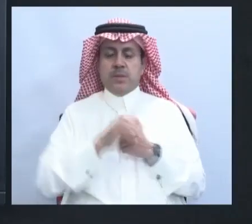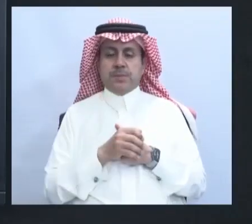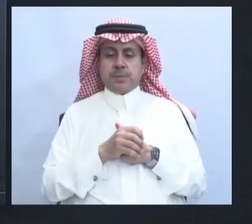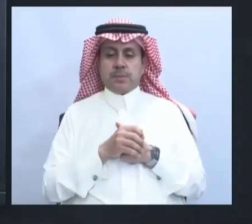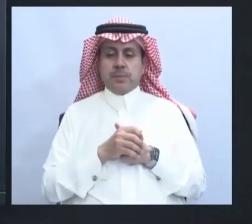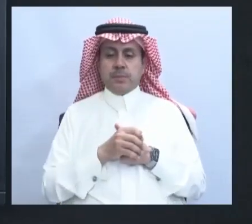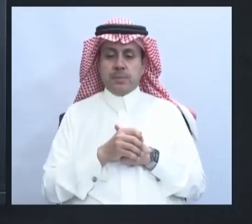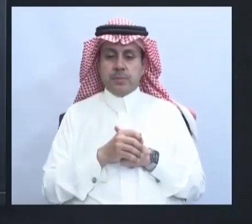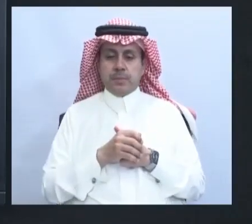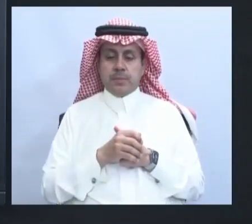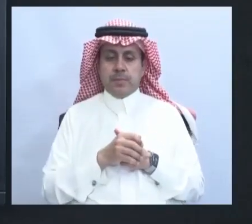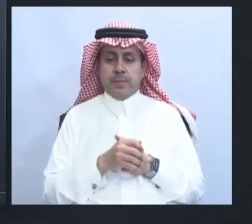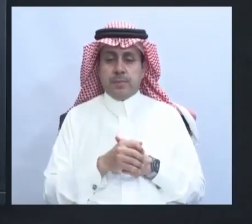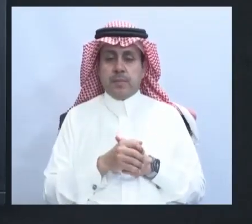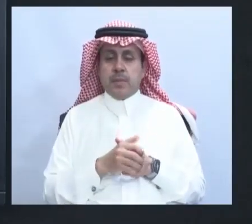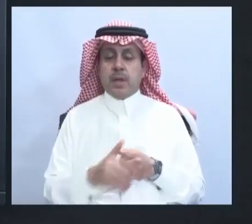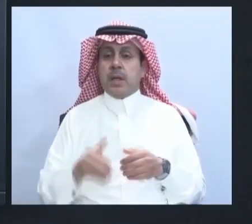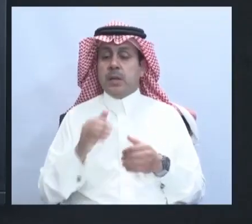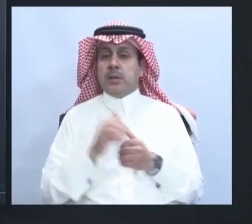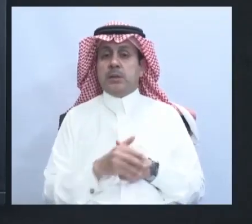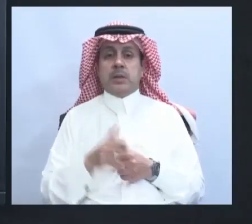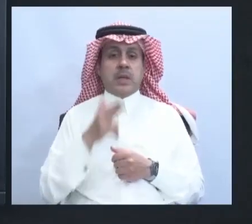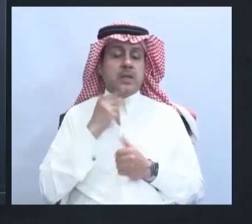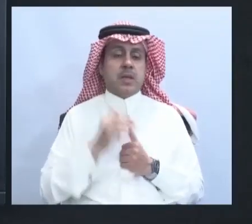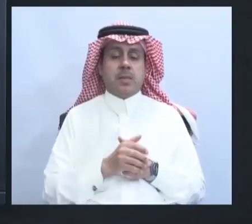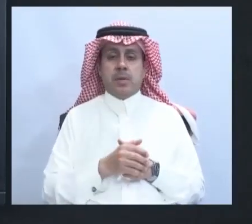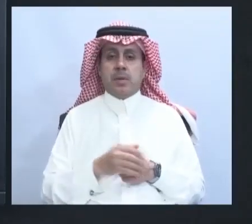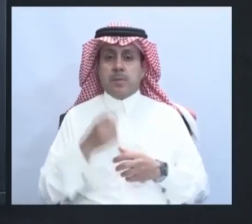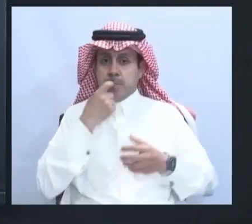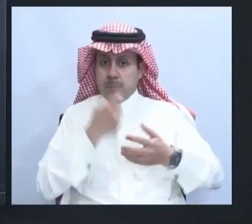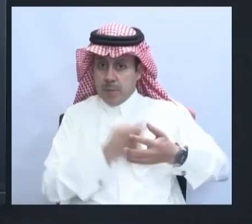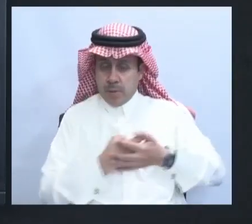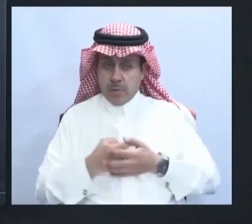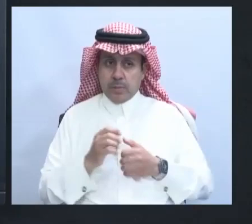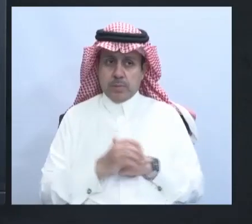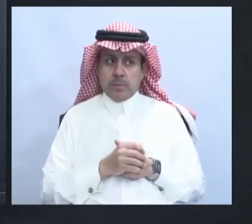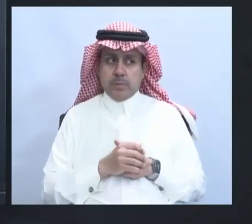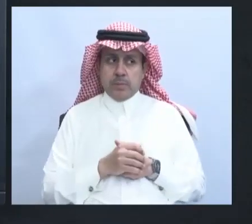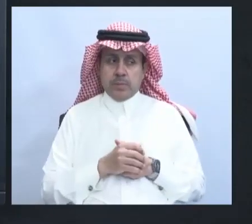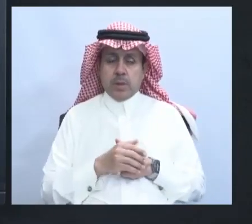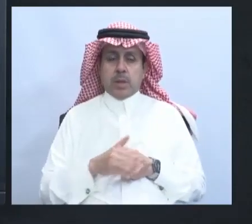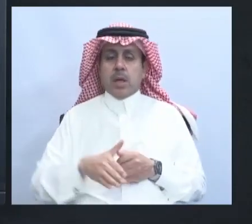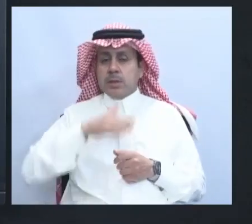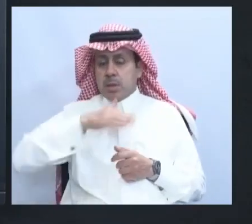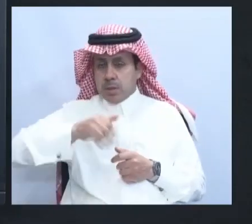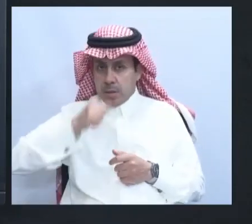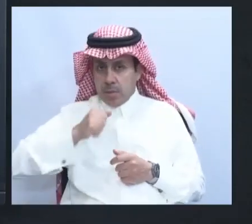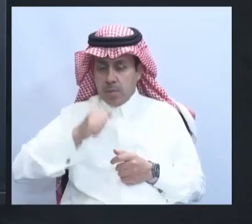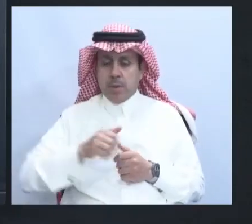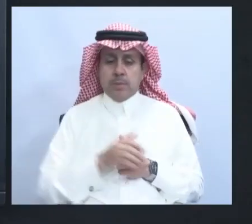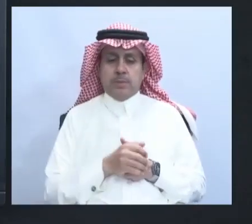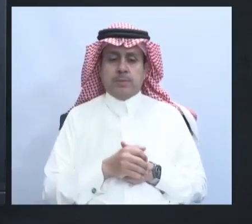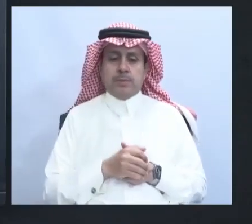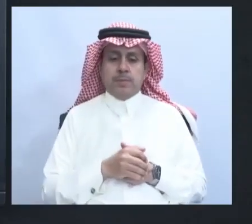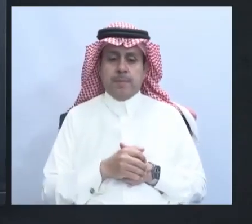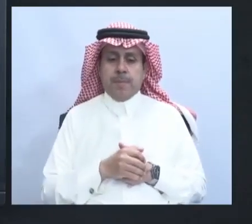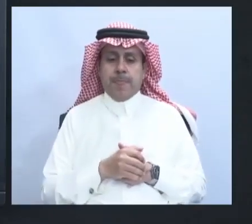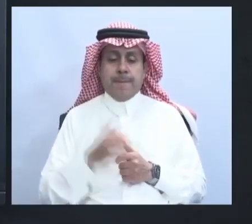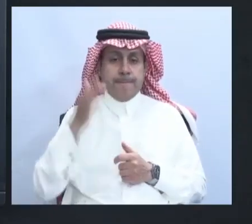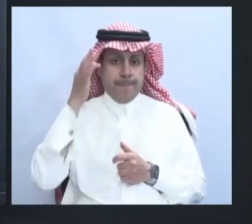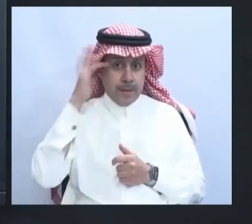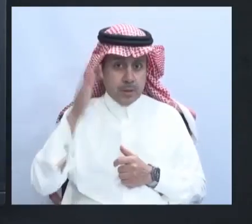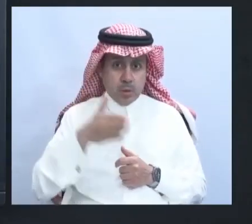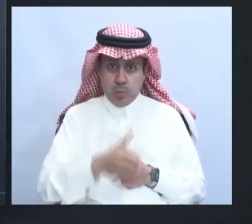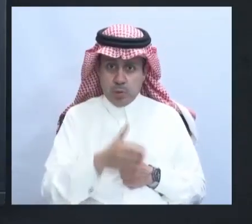الله عليه وسلم قد احسن الى من ارضعه من ارضعته صلوات ربي وسلامه عليه جواز